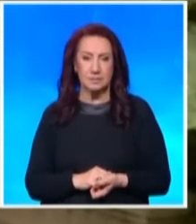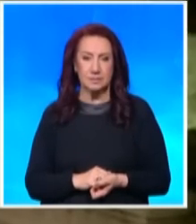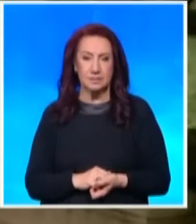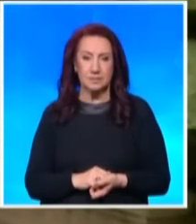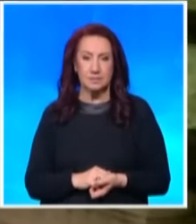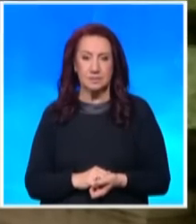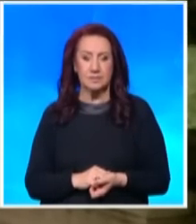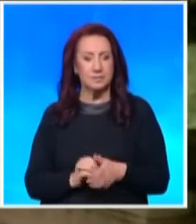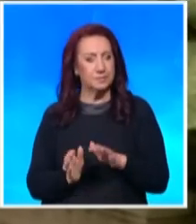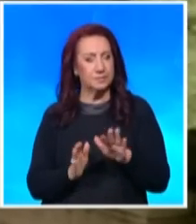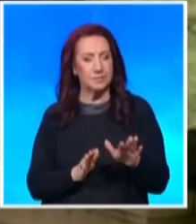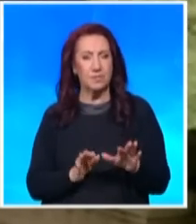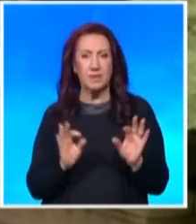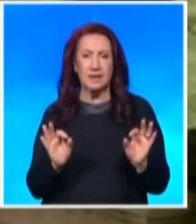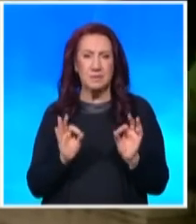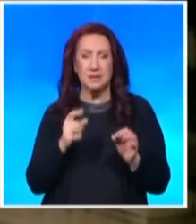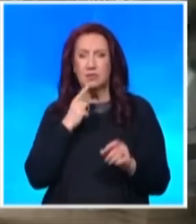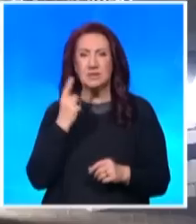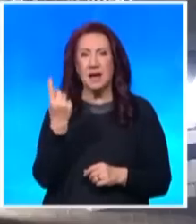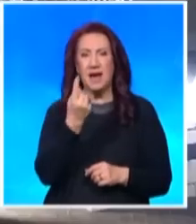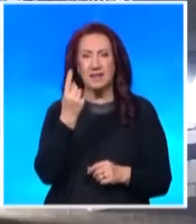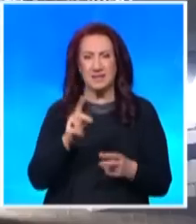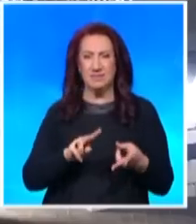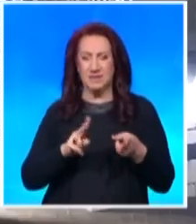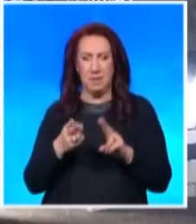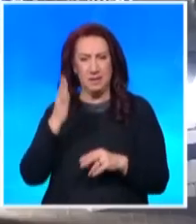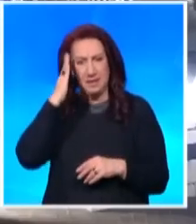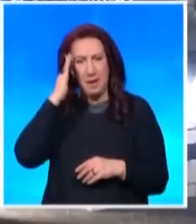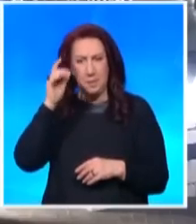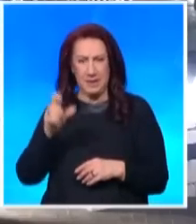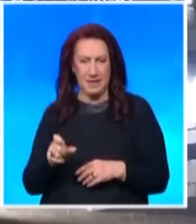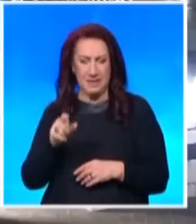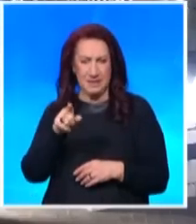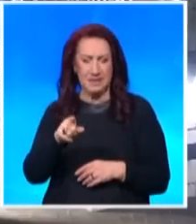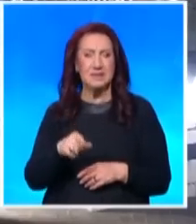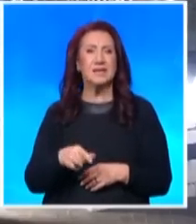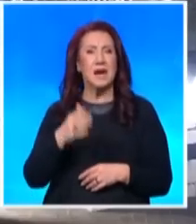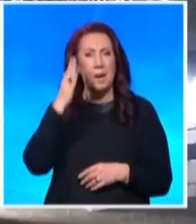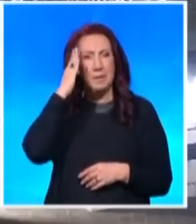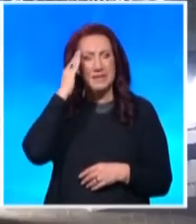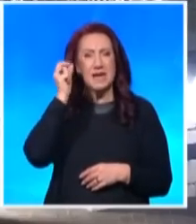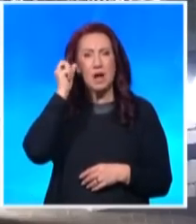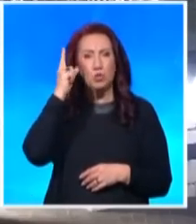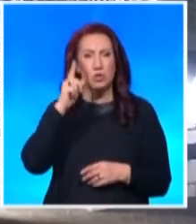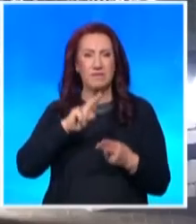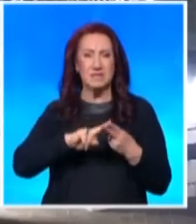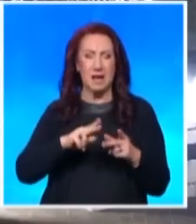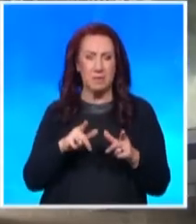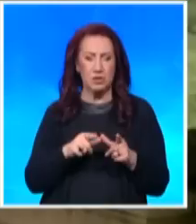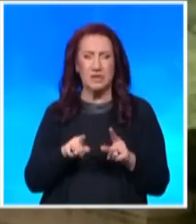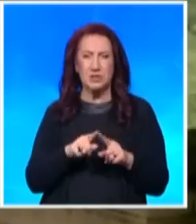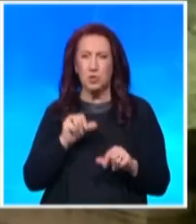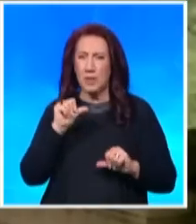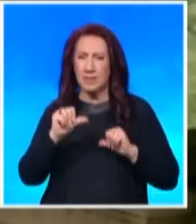А по отношение на единствената смяна в новия стар кабинет, тази на министъра на културата Велислав Минеков и напрежението в Народния театър, от